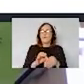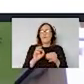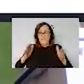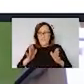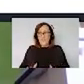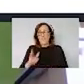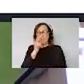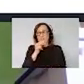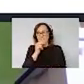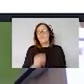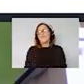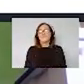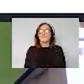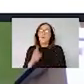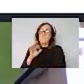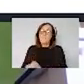jak przeprowadzić to działanie. I drodzy Państwo,